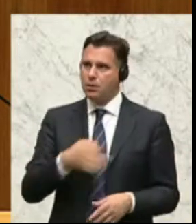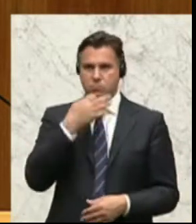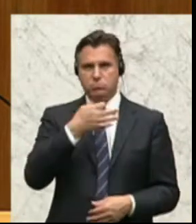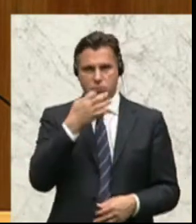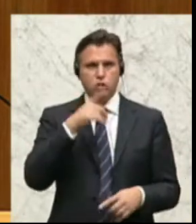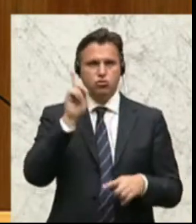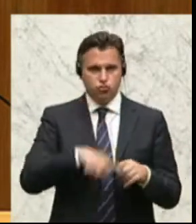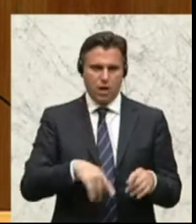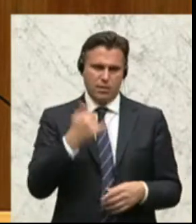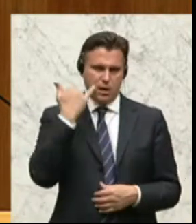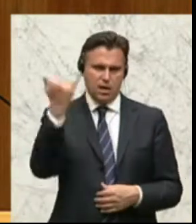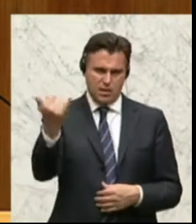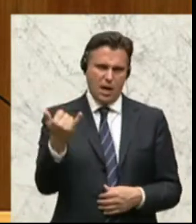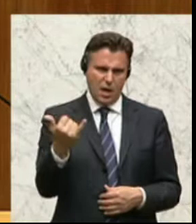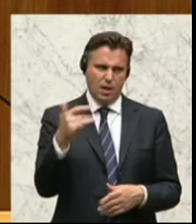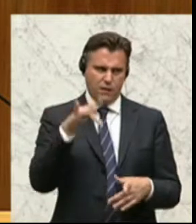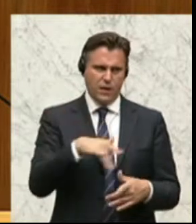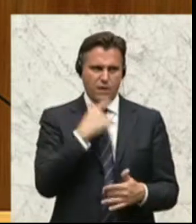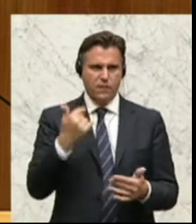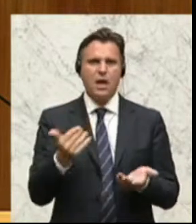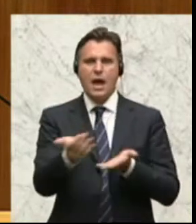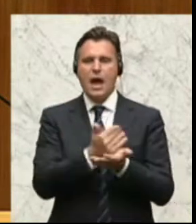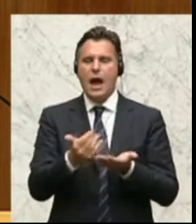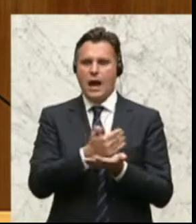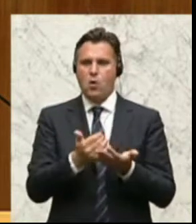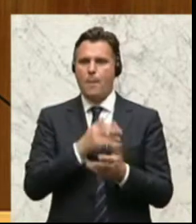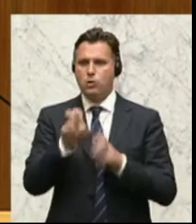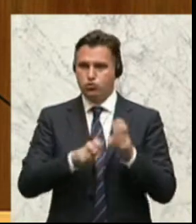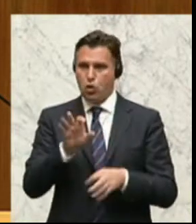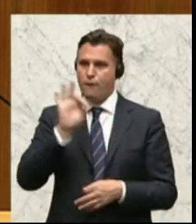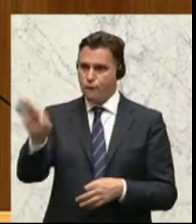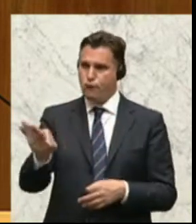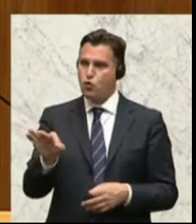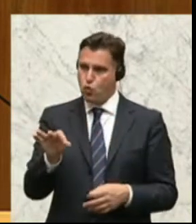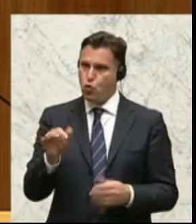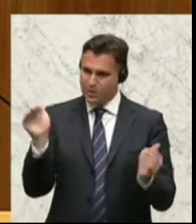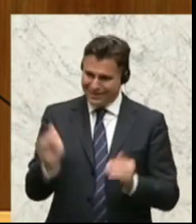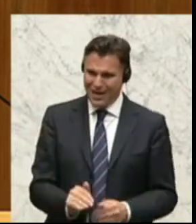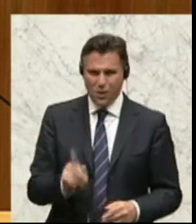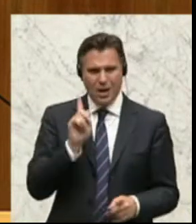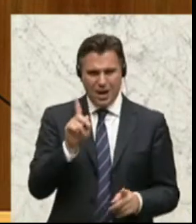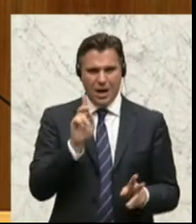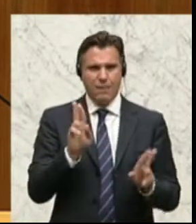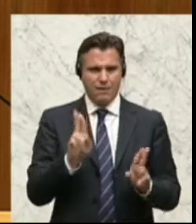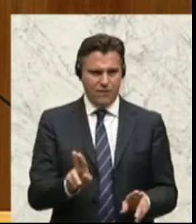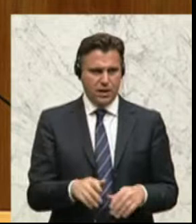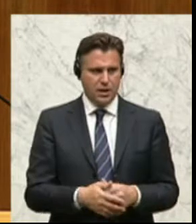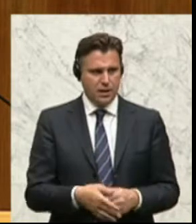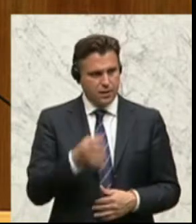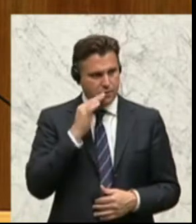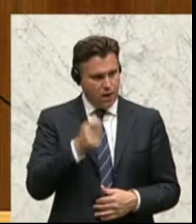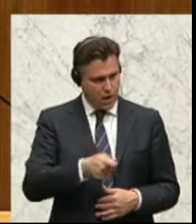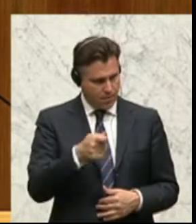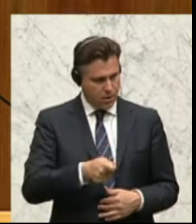äußerst clever als Einkommensteuersenkung für die kleinen Leute beworben wird und in Wirklichkeit... Frau Abgeordnete, bitte. Sie haben Ihre